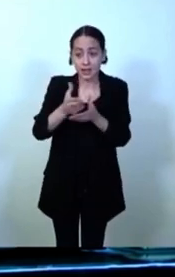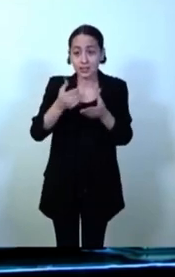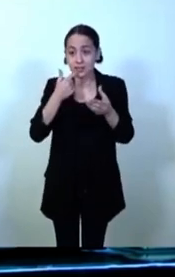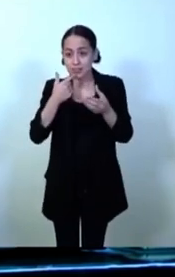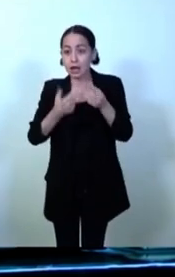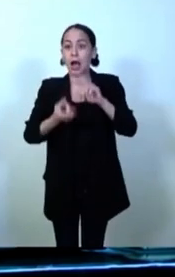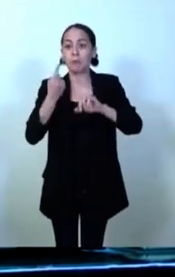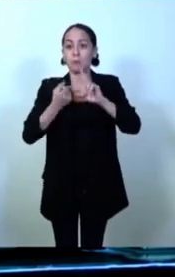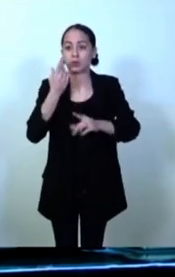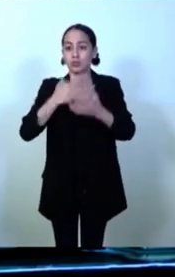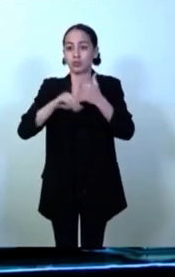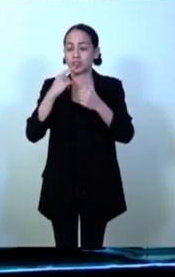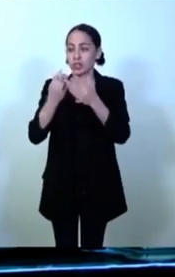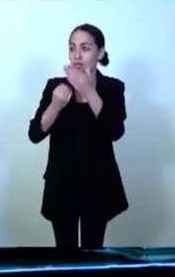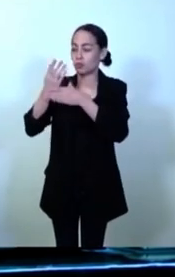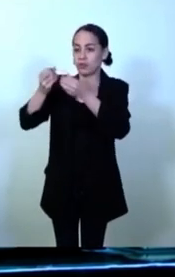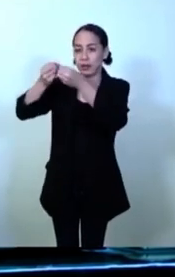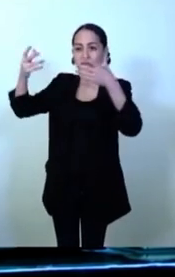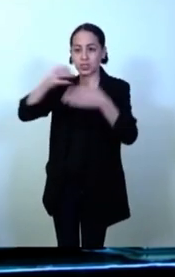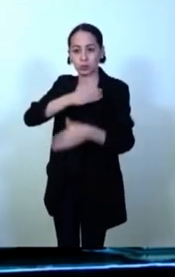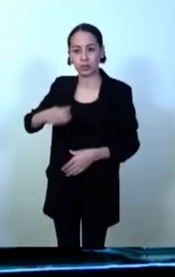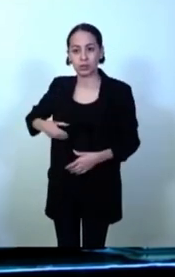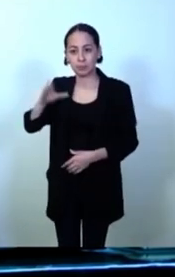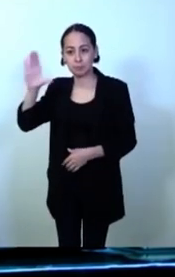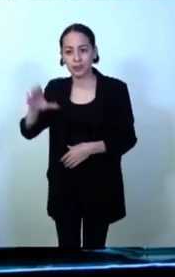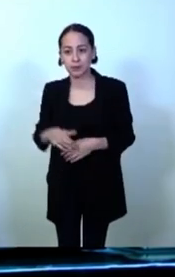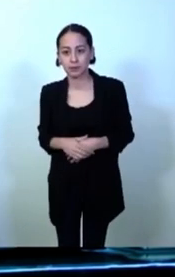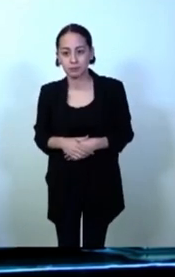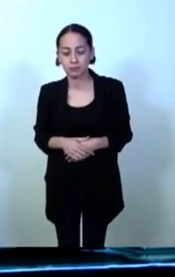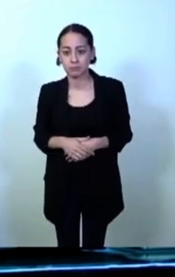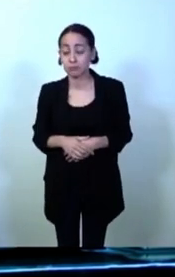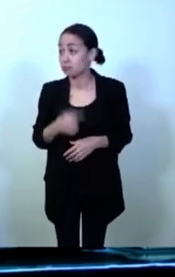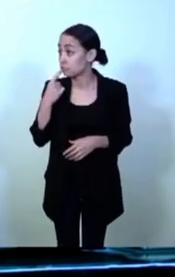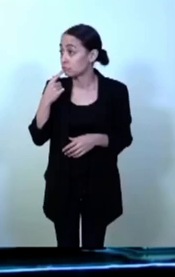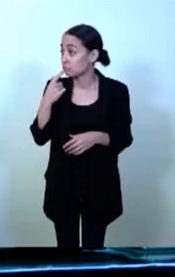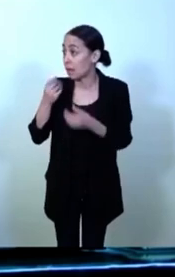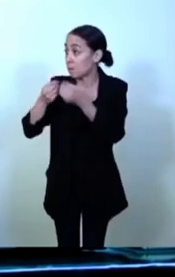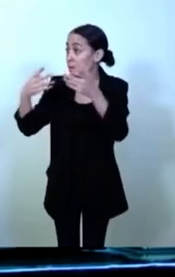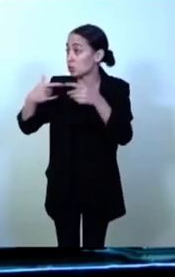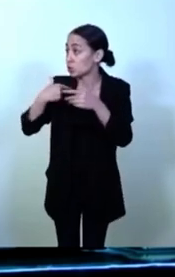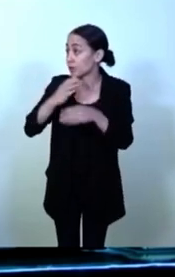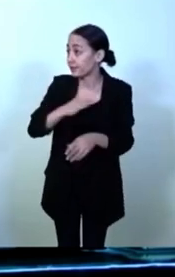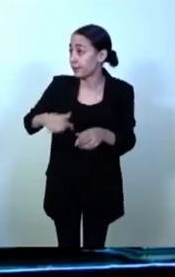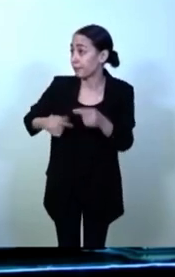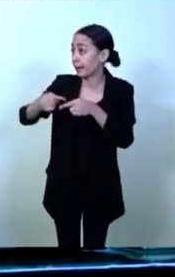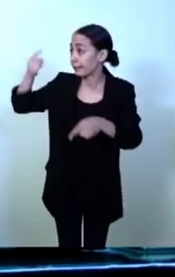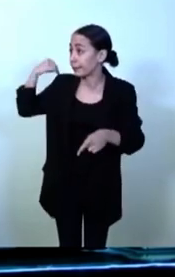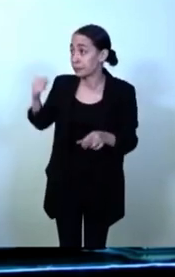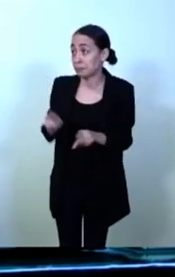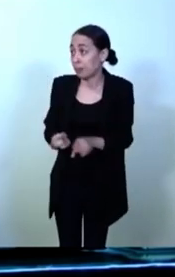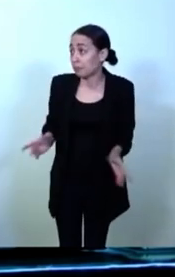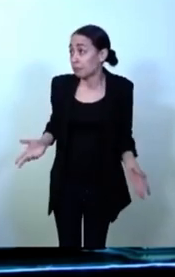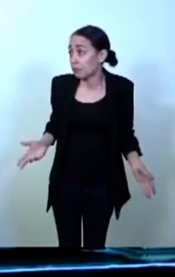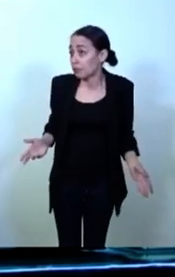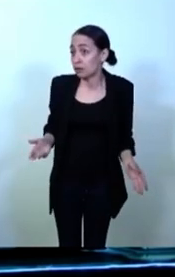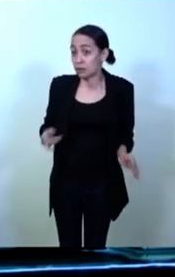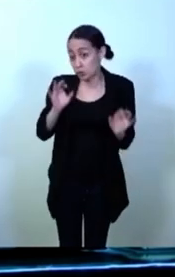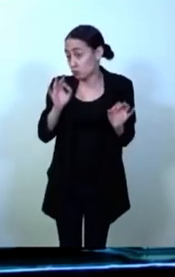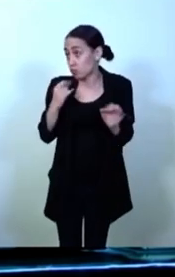municipale. Permettez-moi de signaler qu'il en était évidemment de même pour la précédente majorité. On pourra au moins s'accorder sur